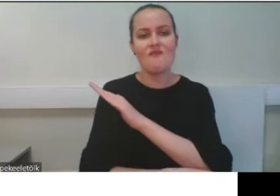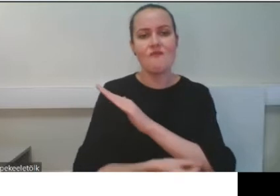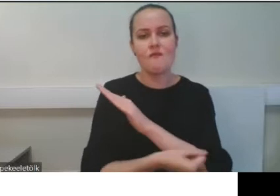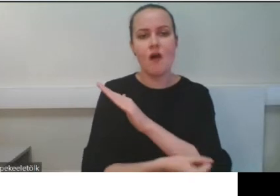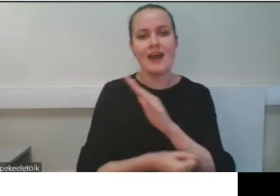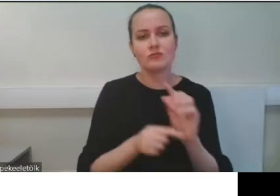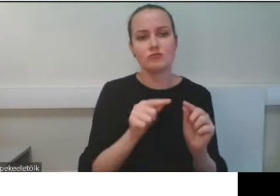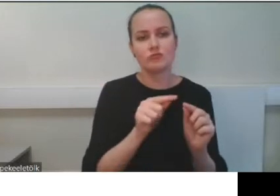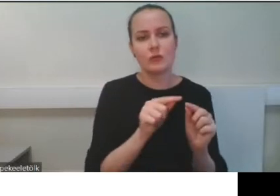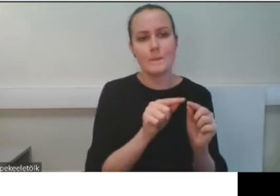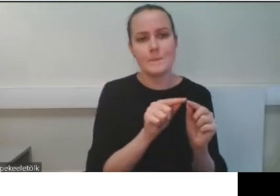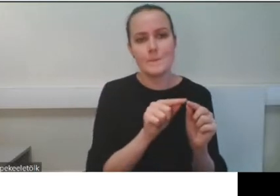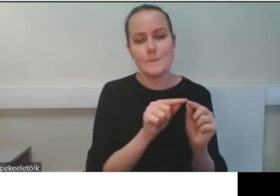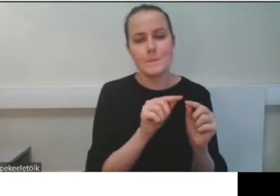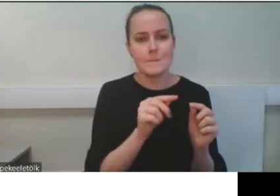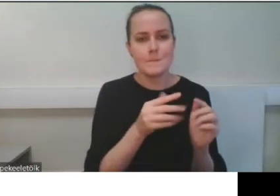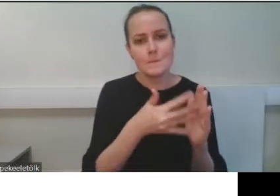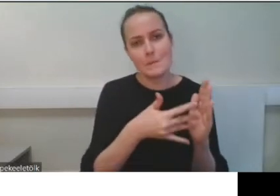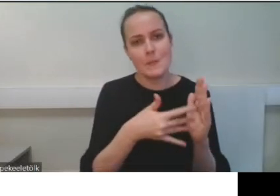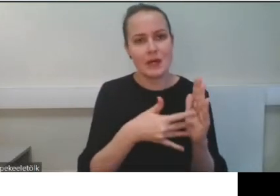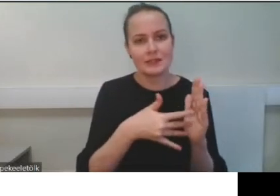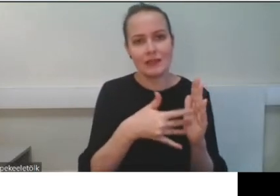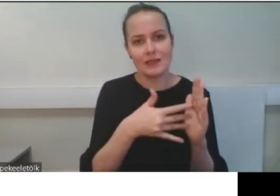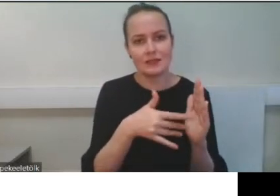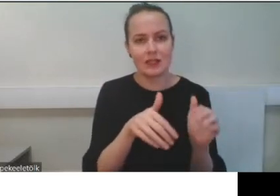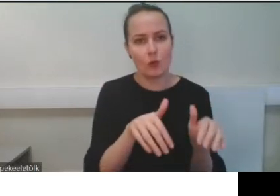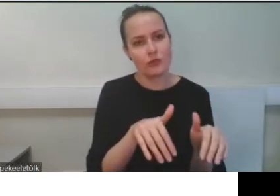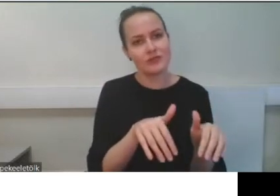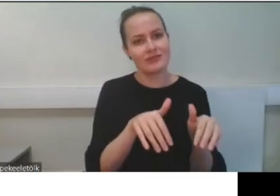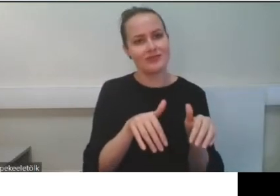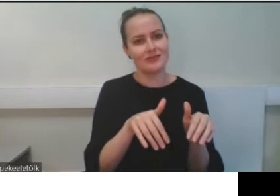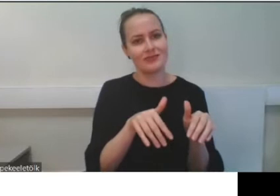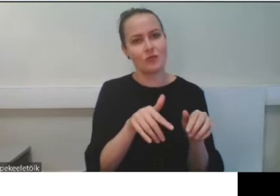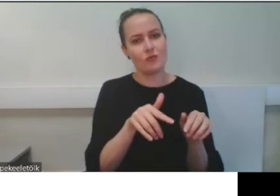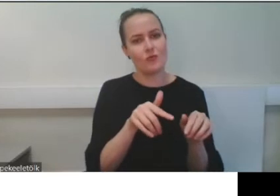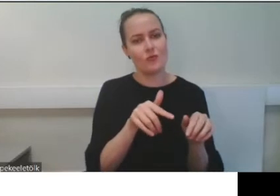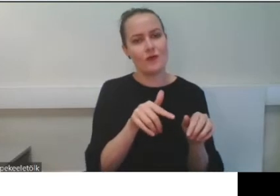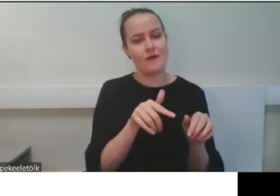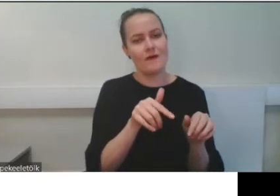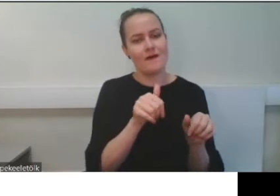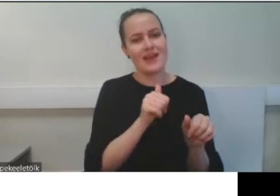on mõnevõrra kõrgem kui Eestis kõikidel lastel kokku.